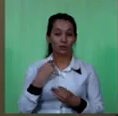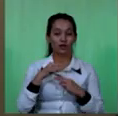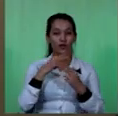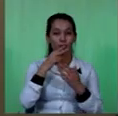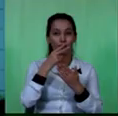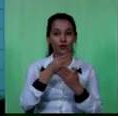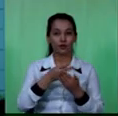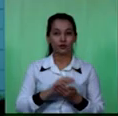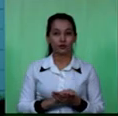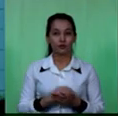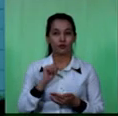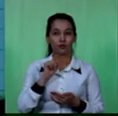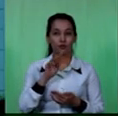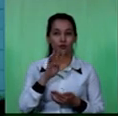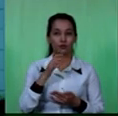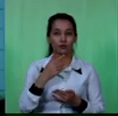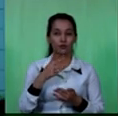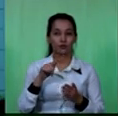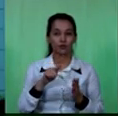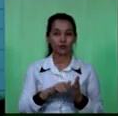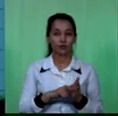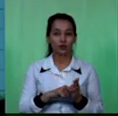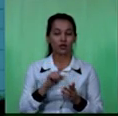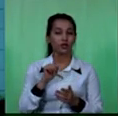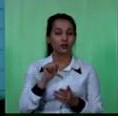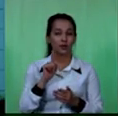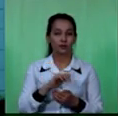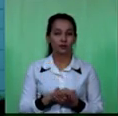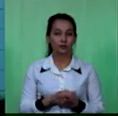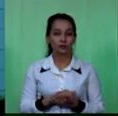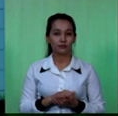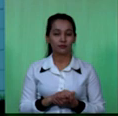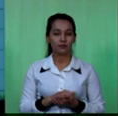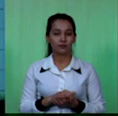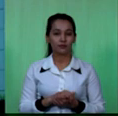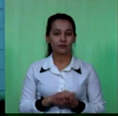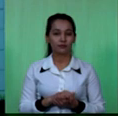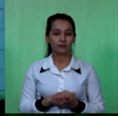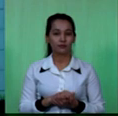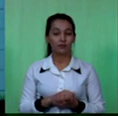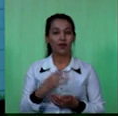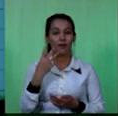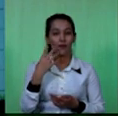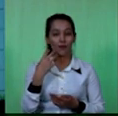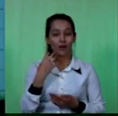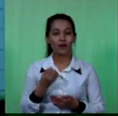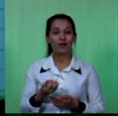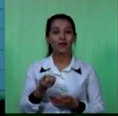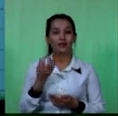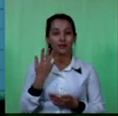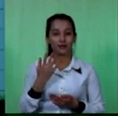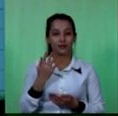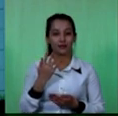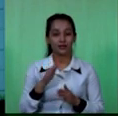берін. Демак, 1437 нымана білдіріпті. Демак, бу алмалар масасы.